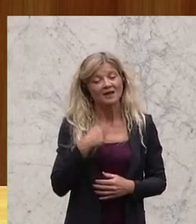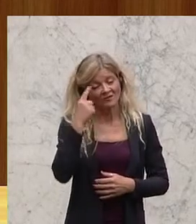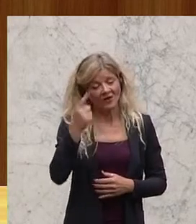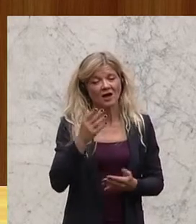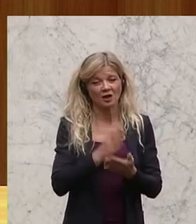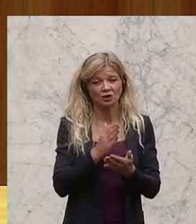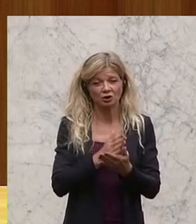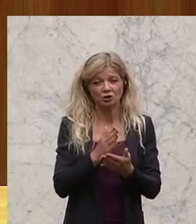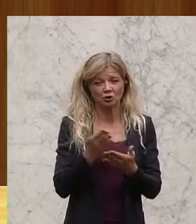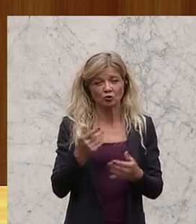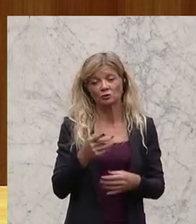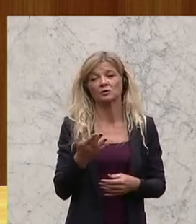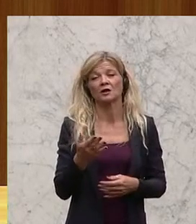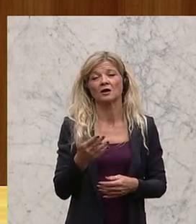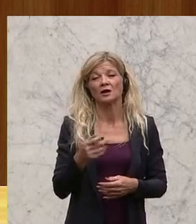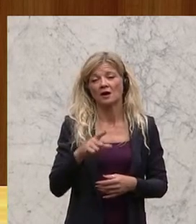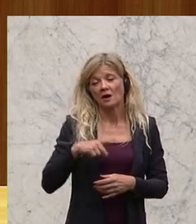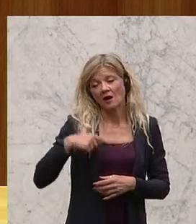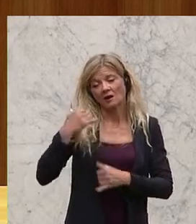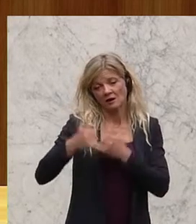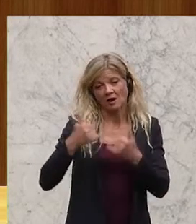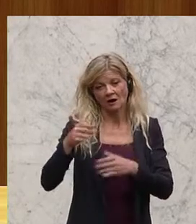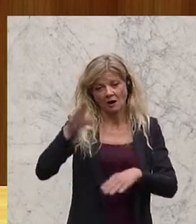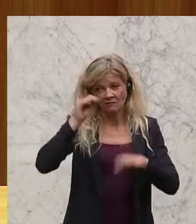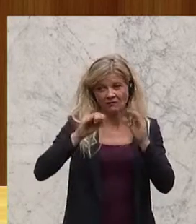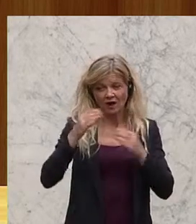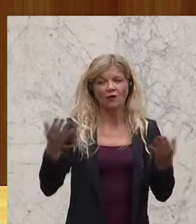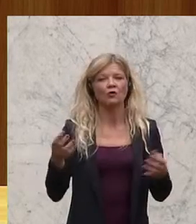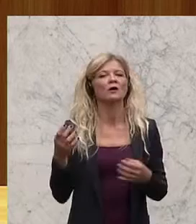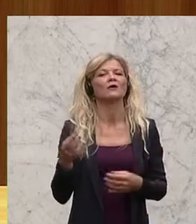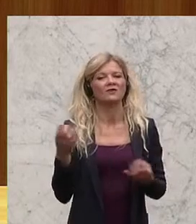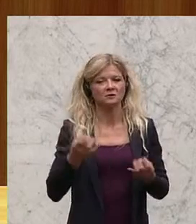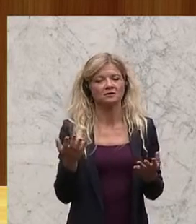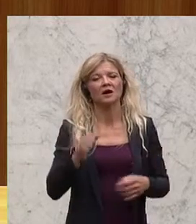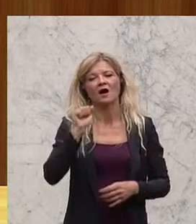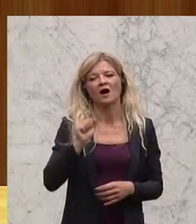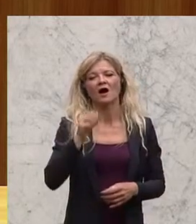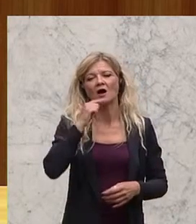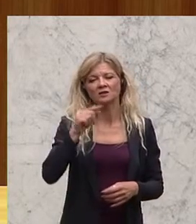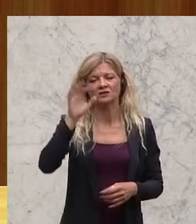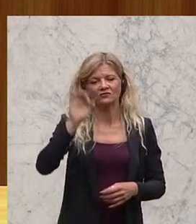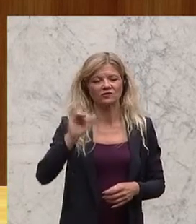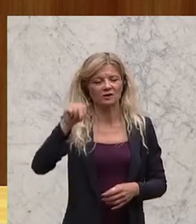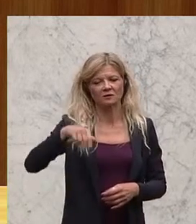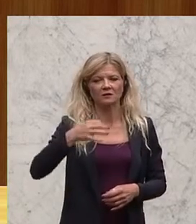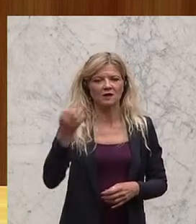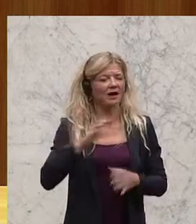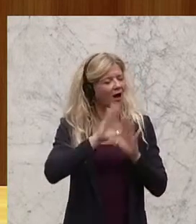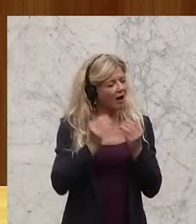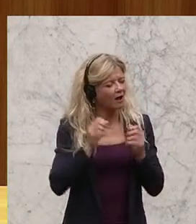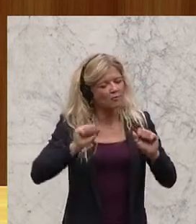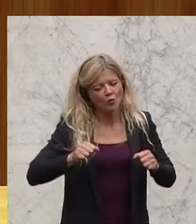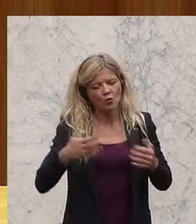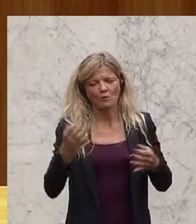die ASFINAG alle Möglichkeiten auch sucht, um von der Bürgerinformation, von der